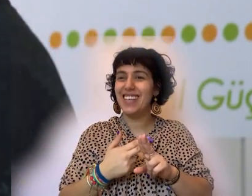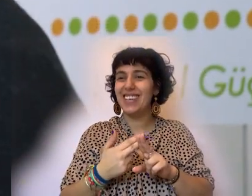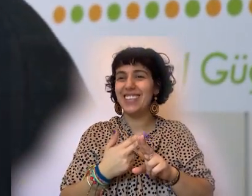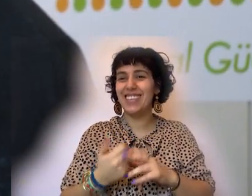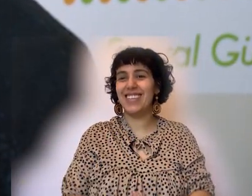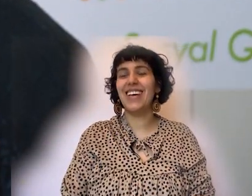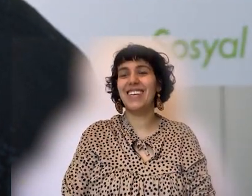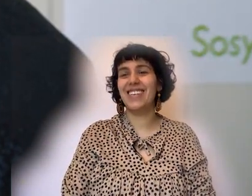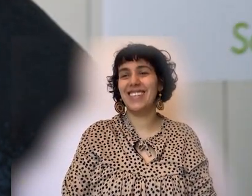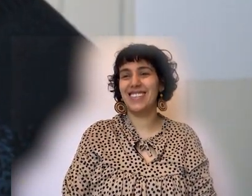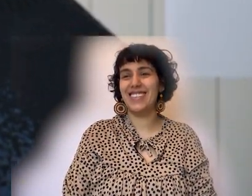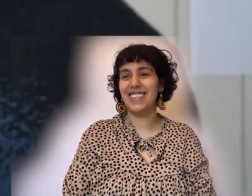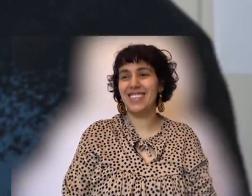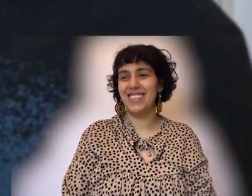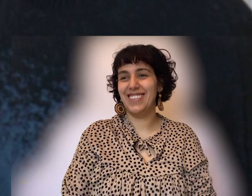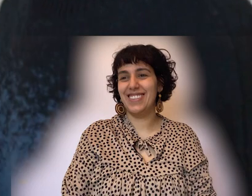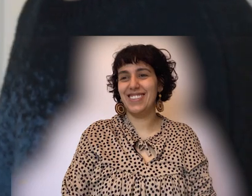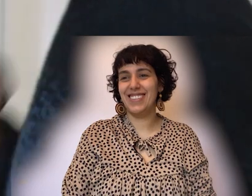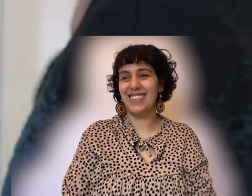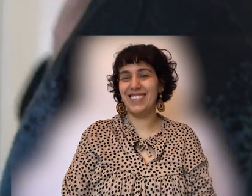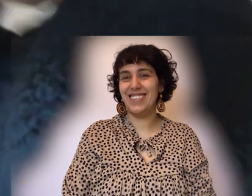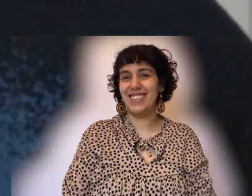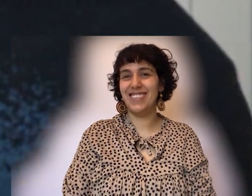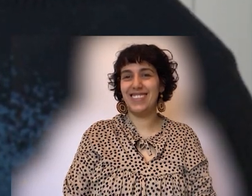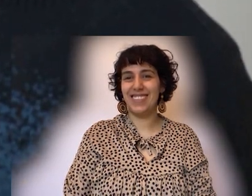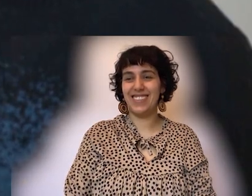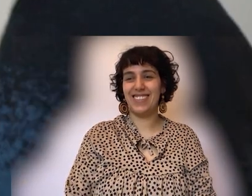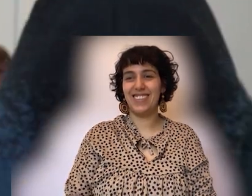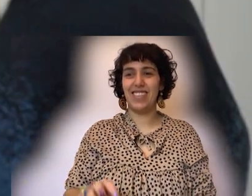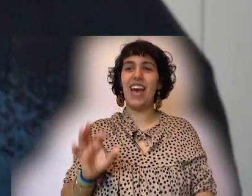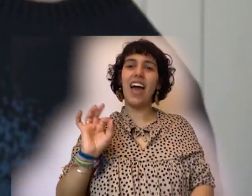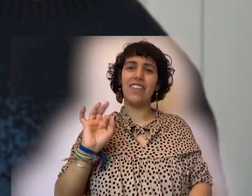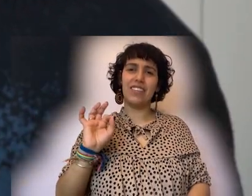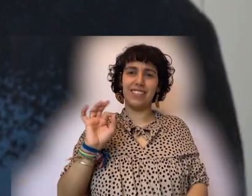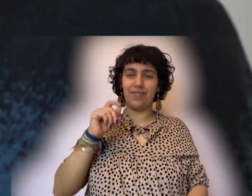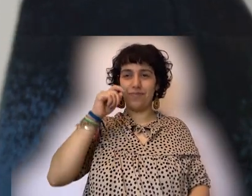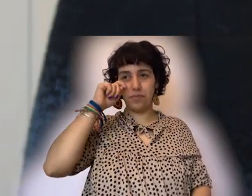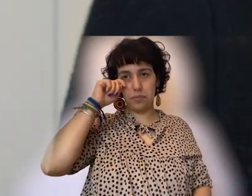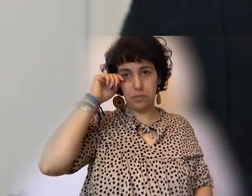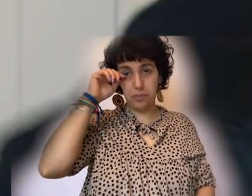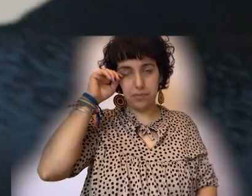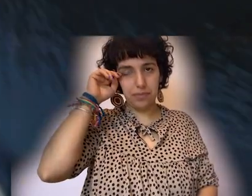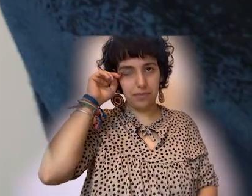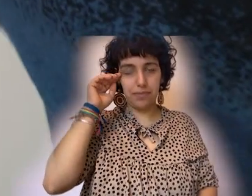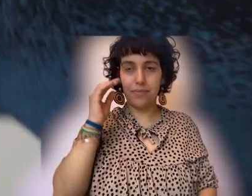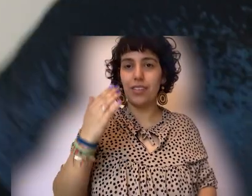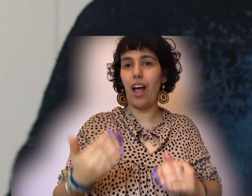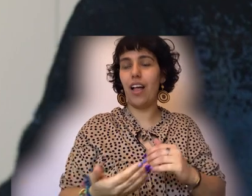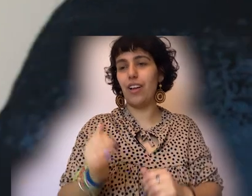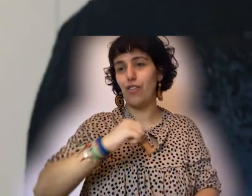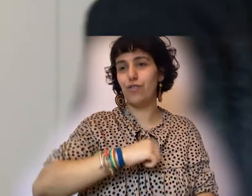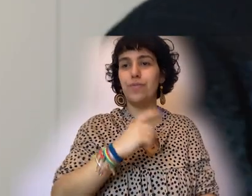Evet sadece Aktaş Evet ya şut bu Mira Evet şunları